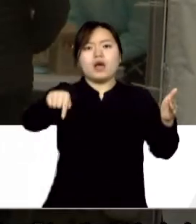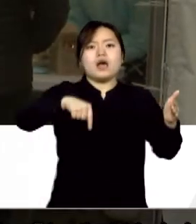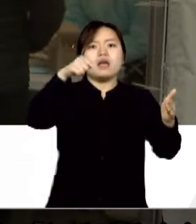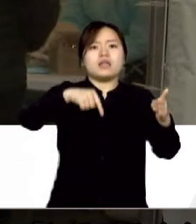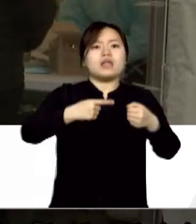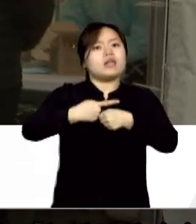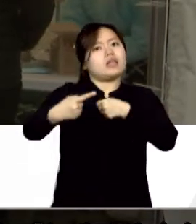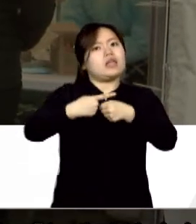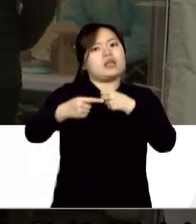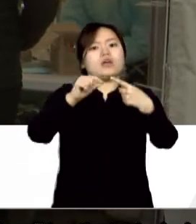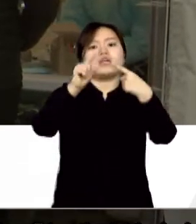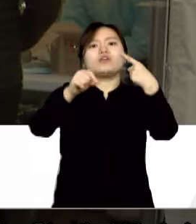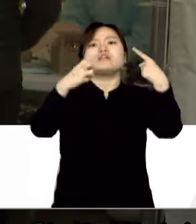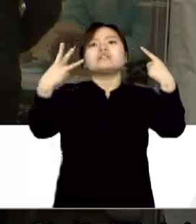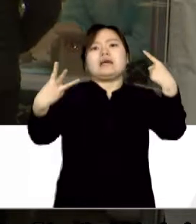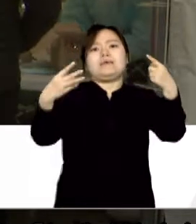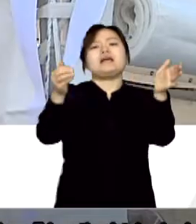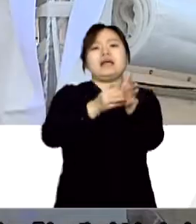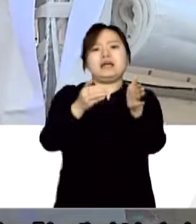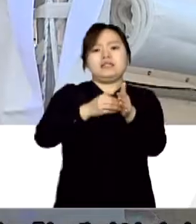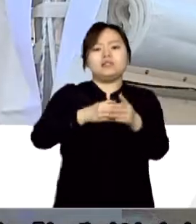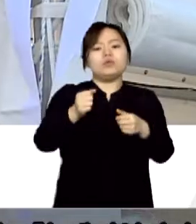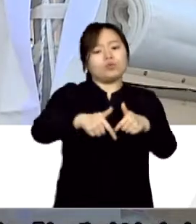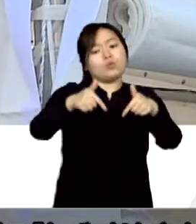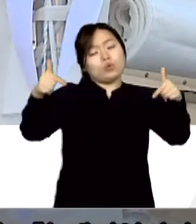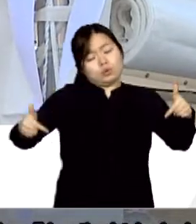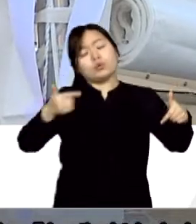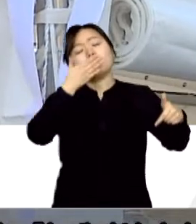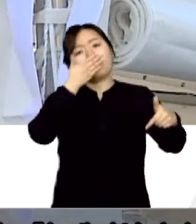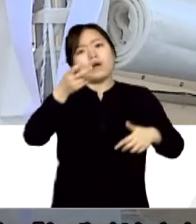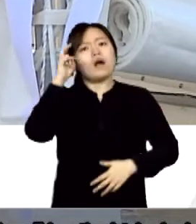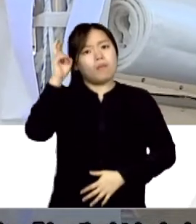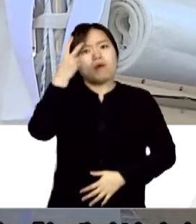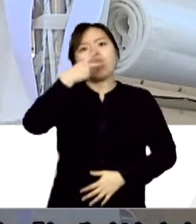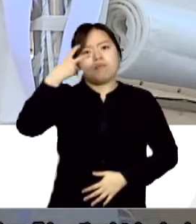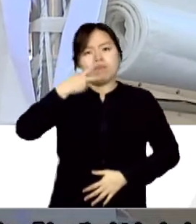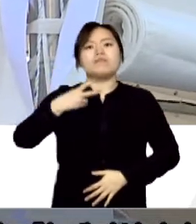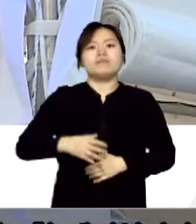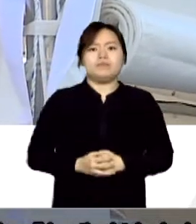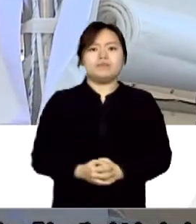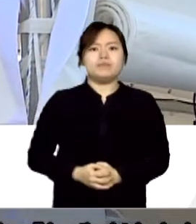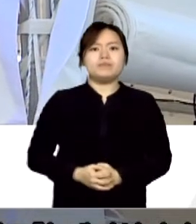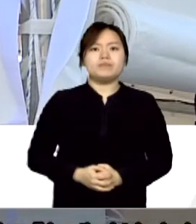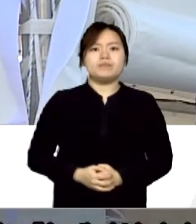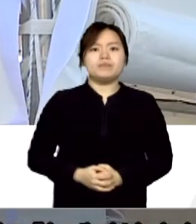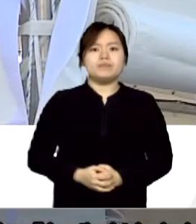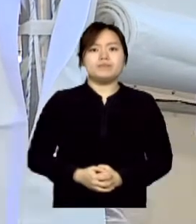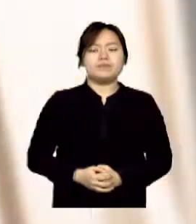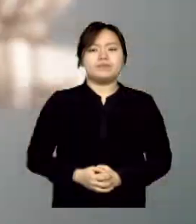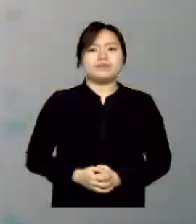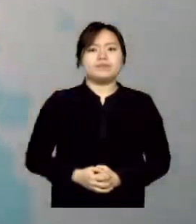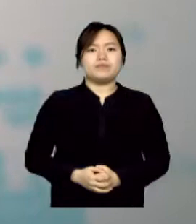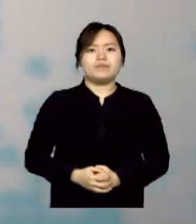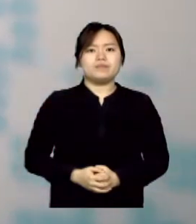임시선별진료소는 내년 1월 3일까지 운영되며 상황에 따라 연장 운영하는 방안도 검토할 예정입니다.